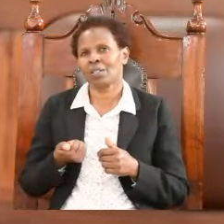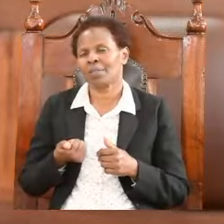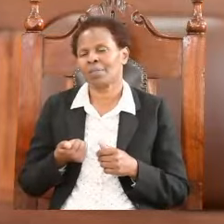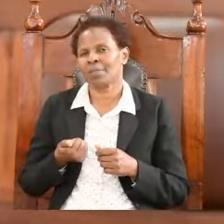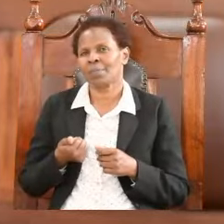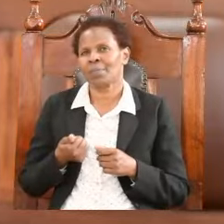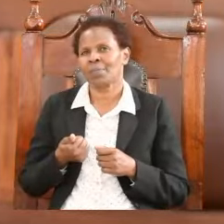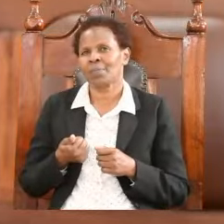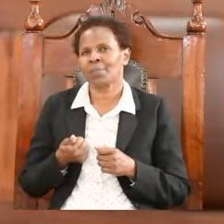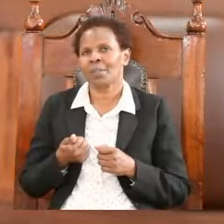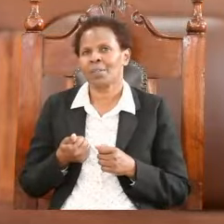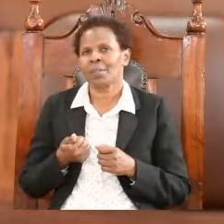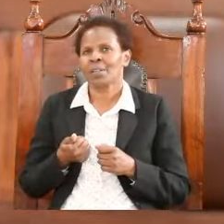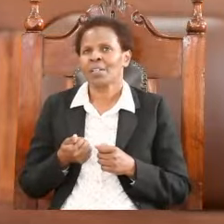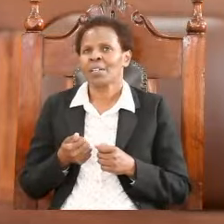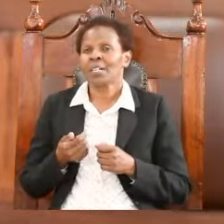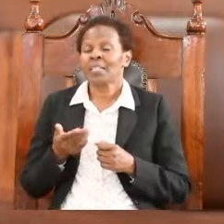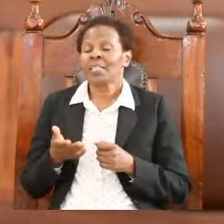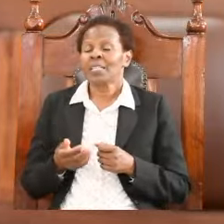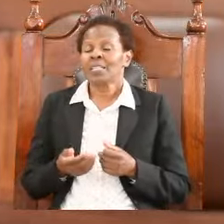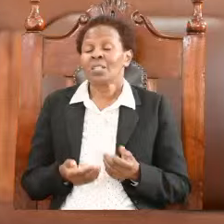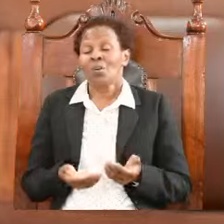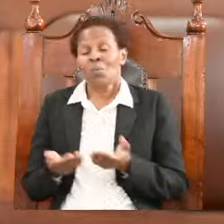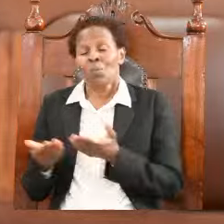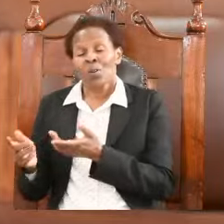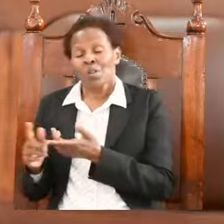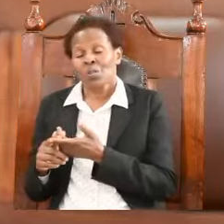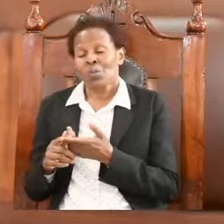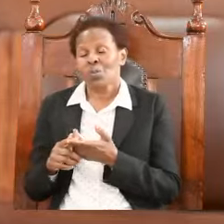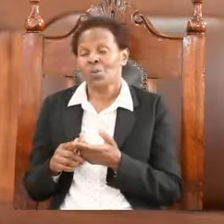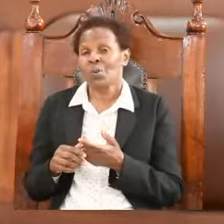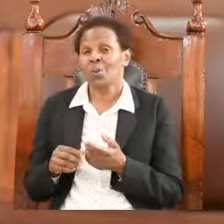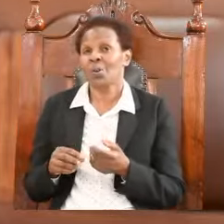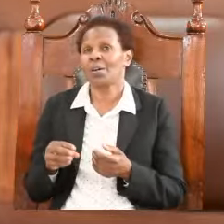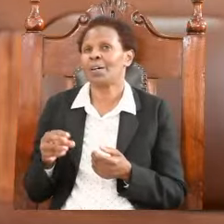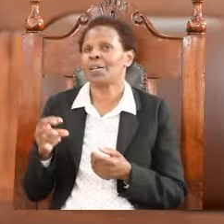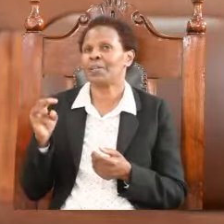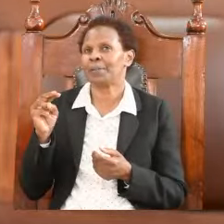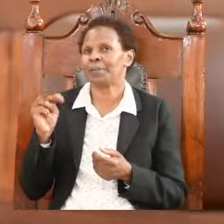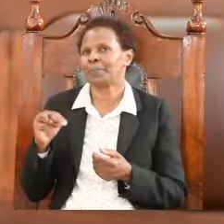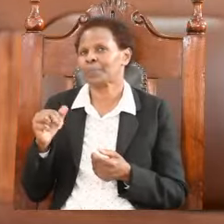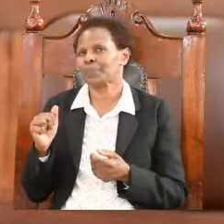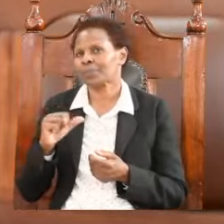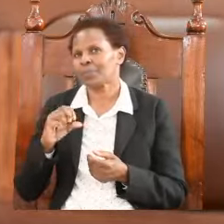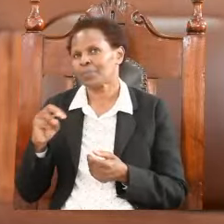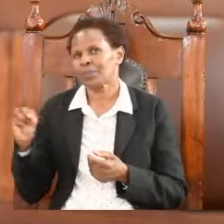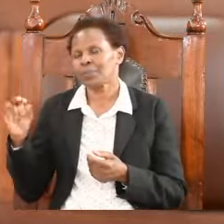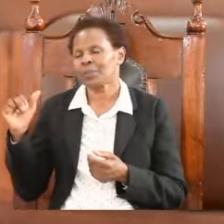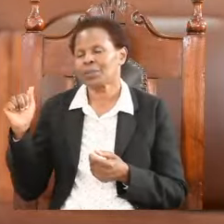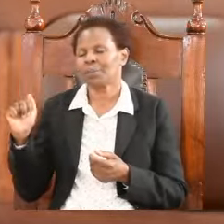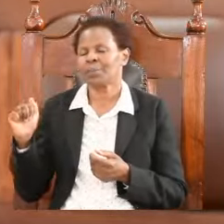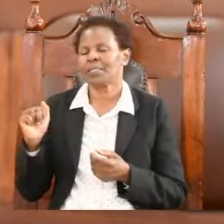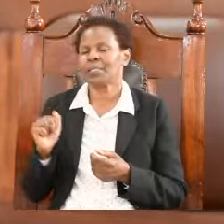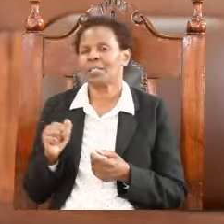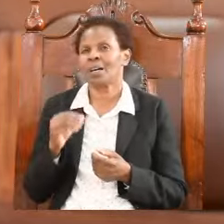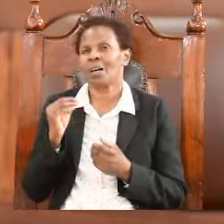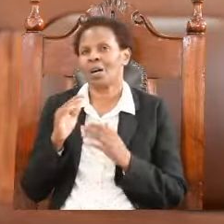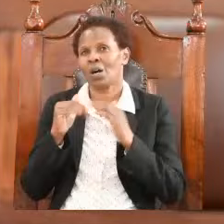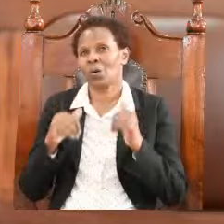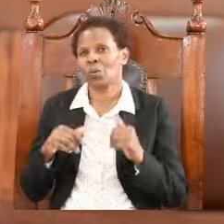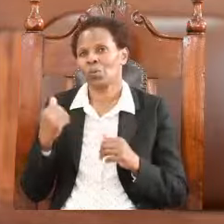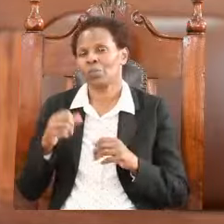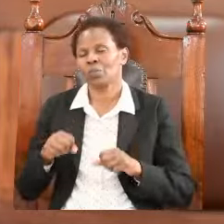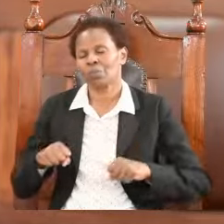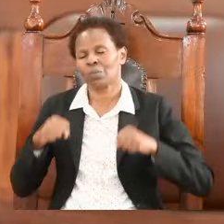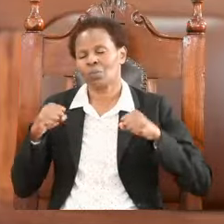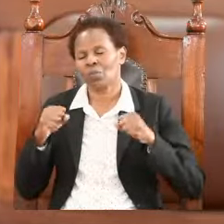na gatahwo gagithie gagitwarwo kwa Naaman na Naaman ari munene wa mbutu ya ita ya